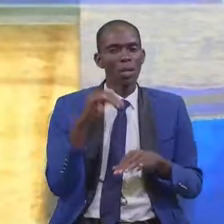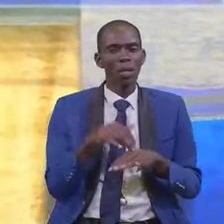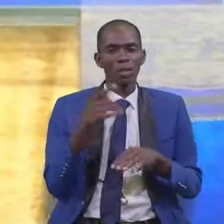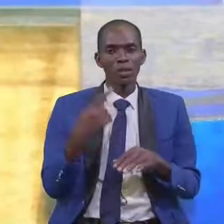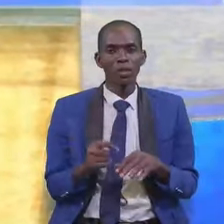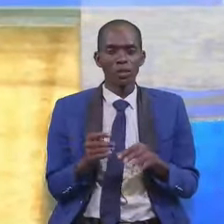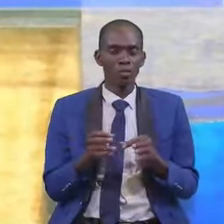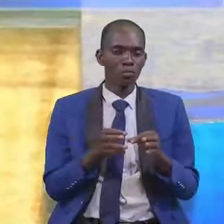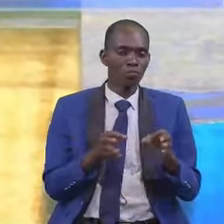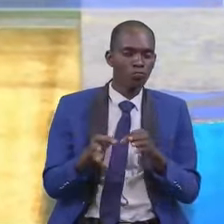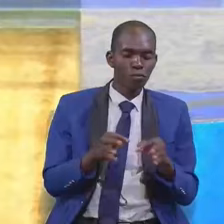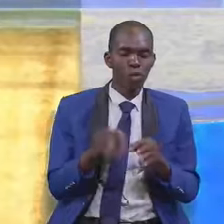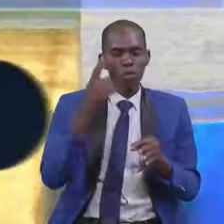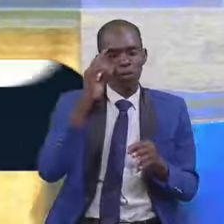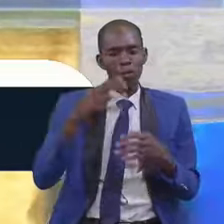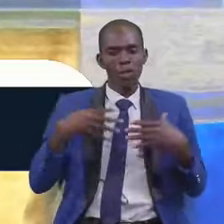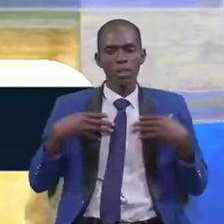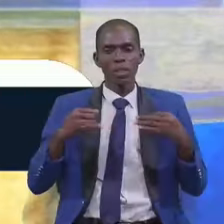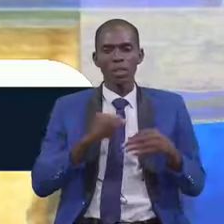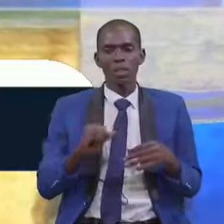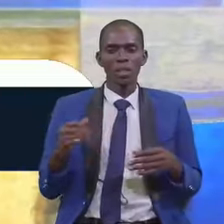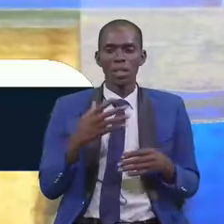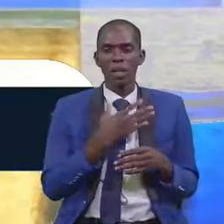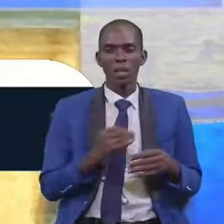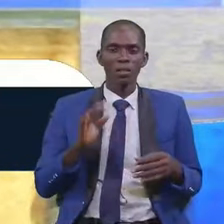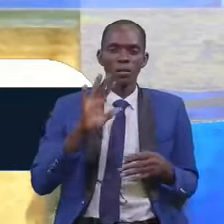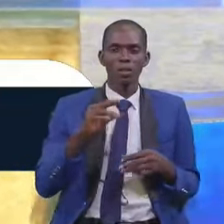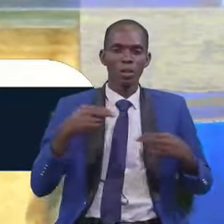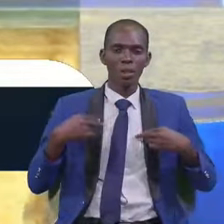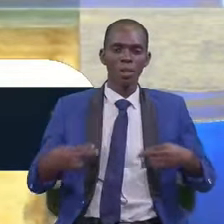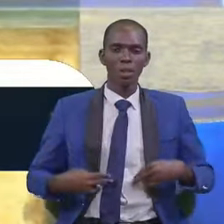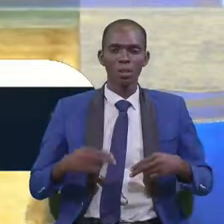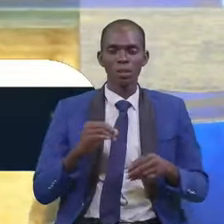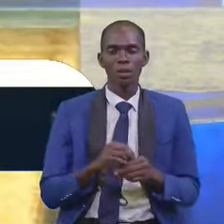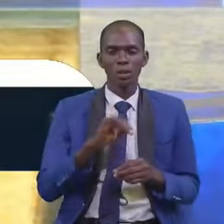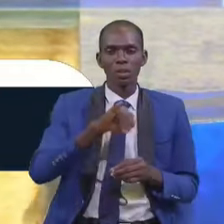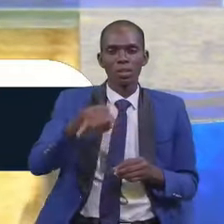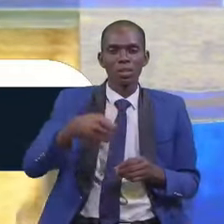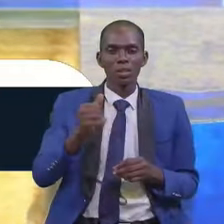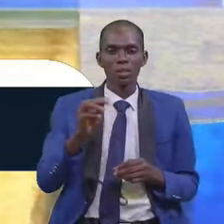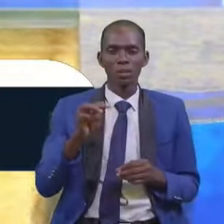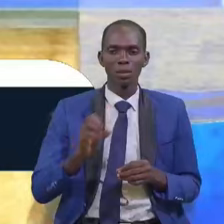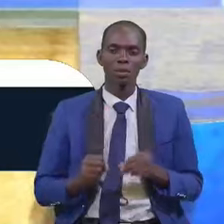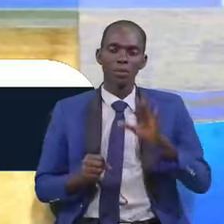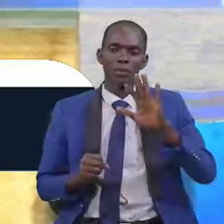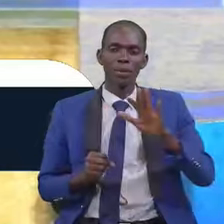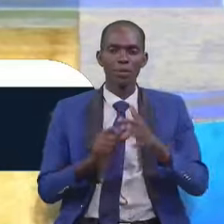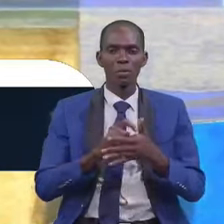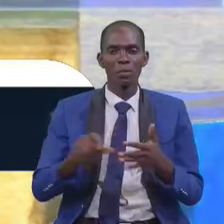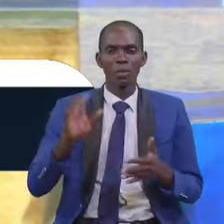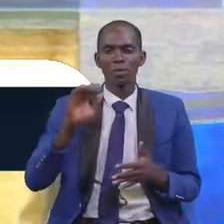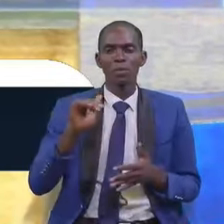chapitre 5. Voyons la prescription maintenant. Jacques 5. Nous lisons le verset 15.